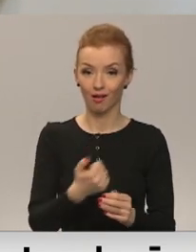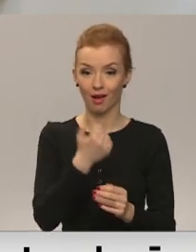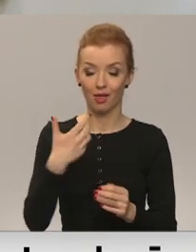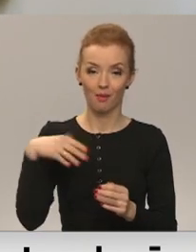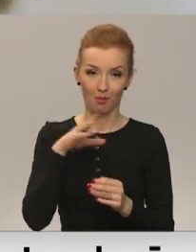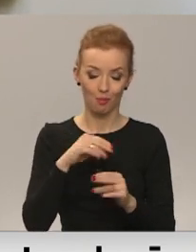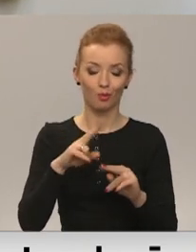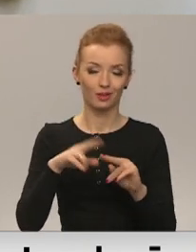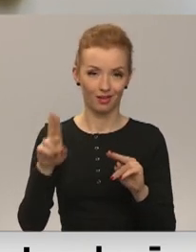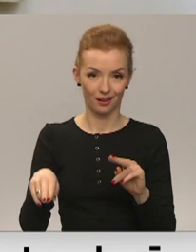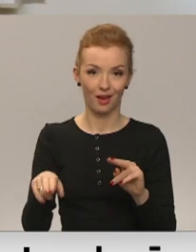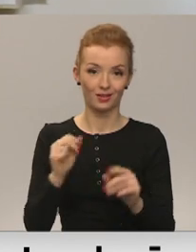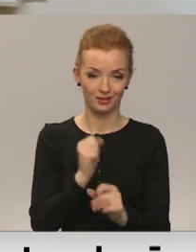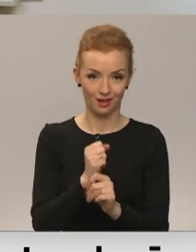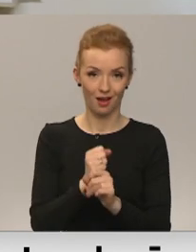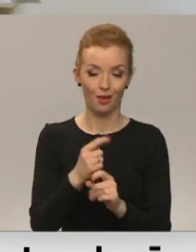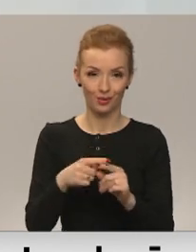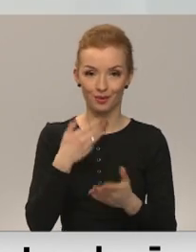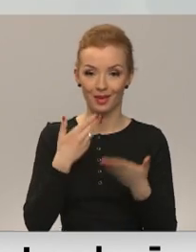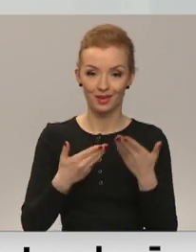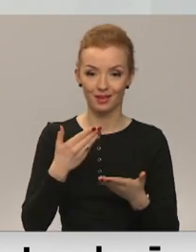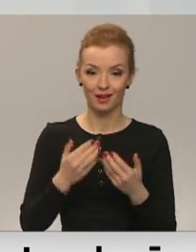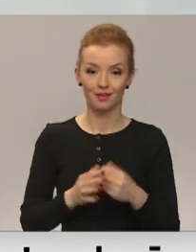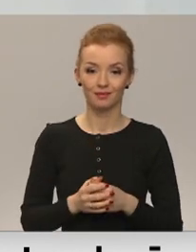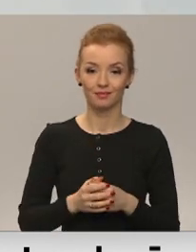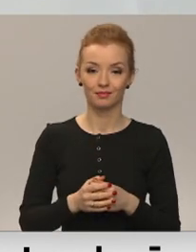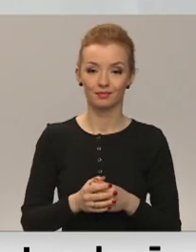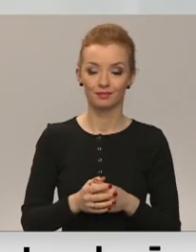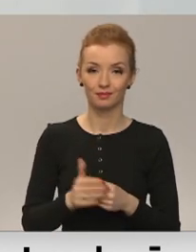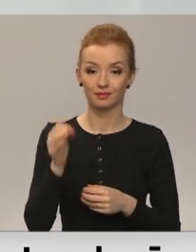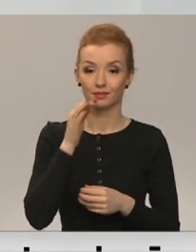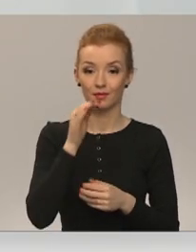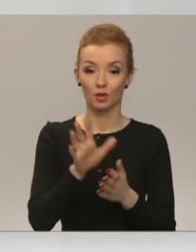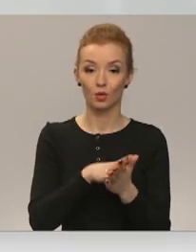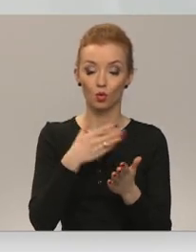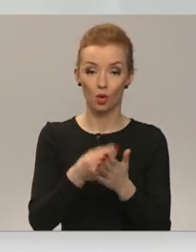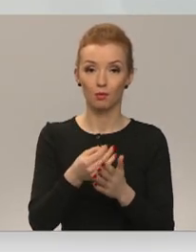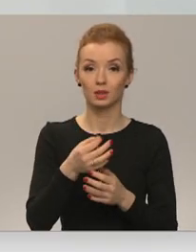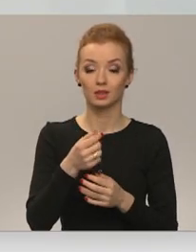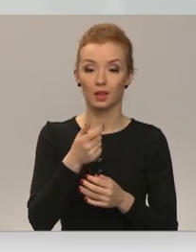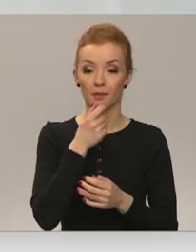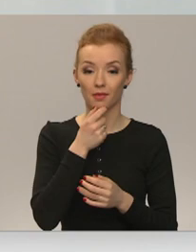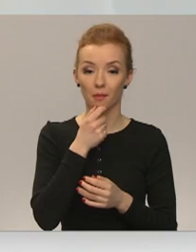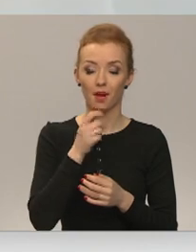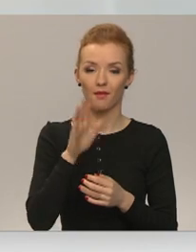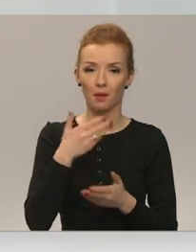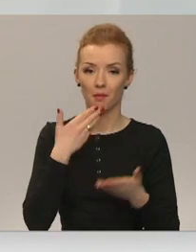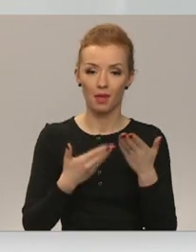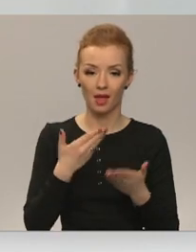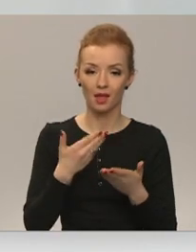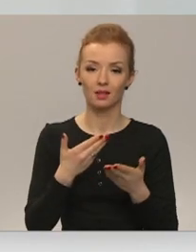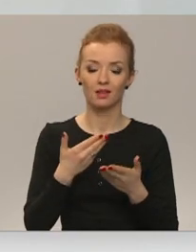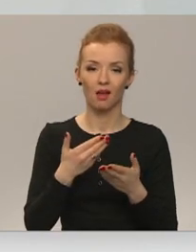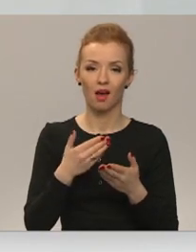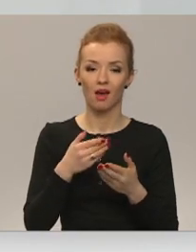mēs drīkstējām strādāt un mēģināt. Tikai kopš septembra atkal varam mēģināt. Ir tik labi, ka esam atpakaļ.